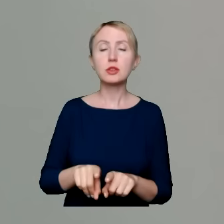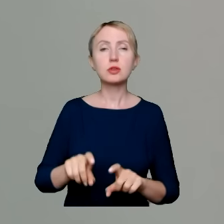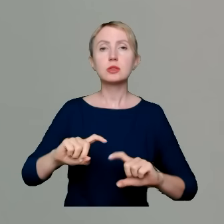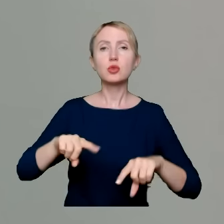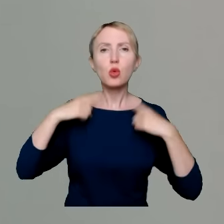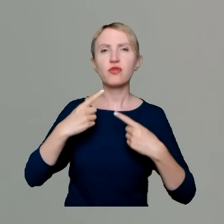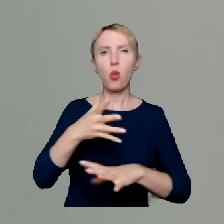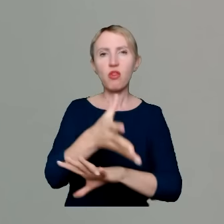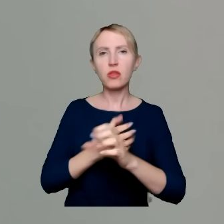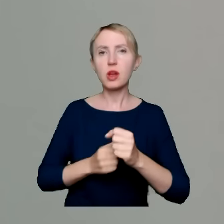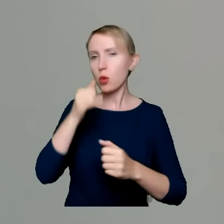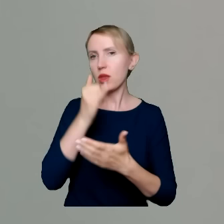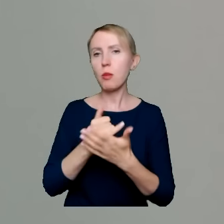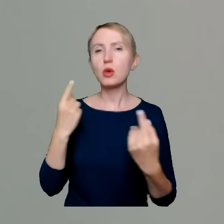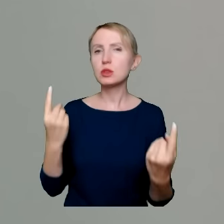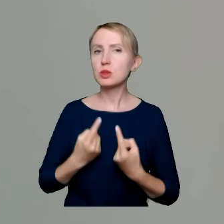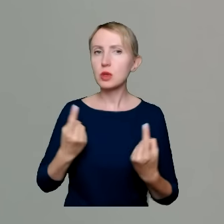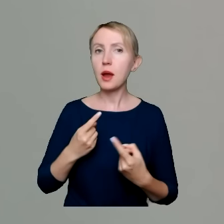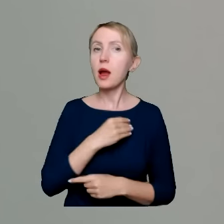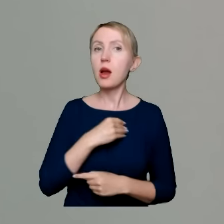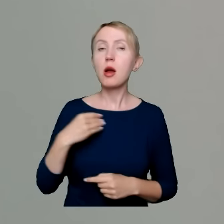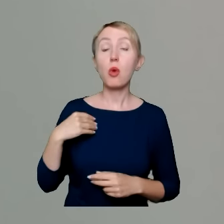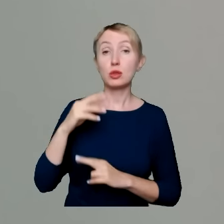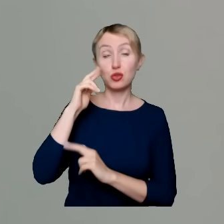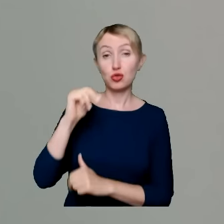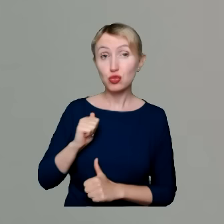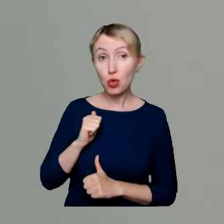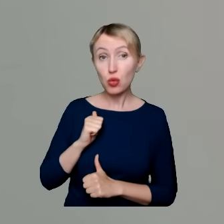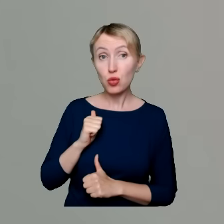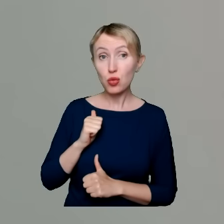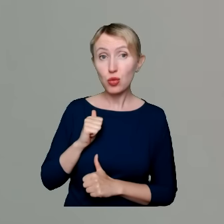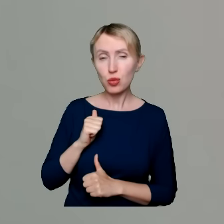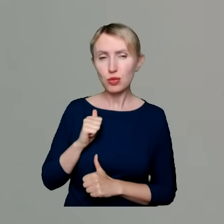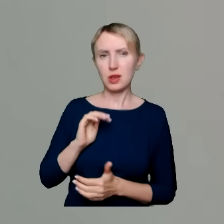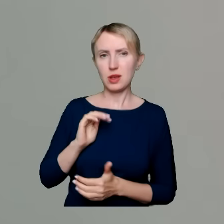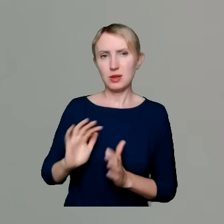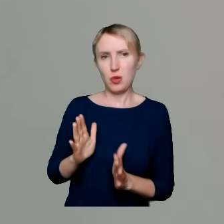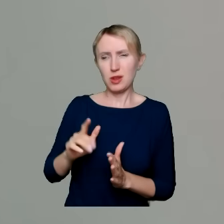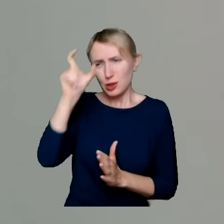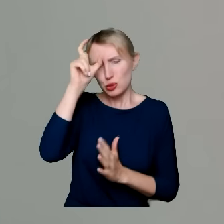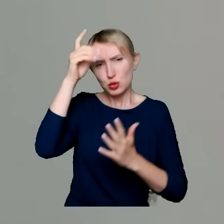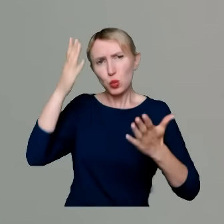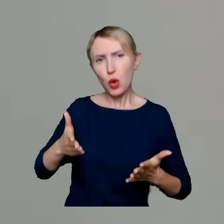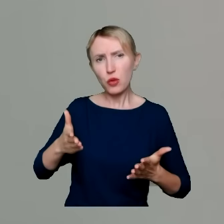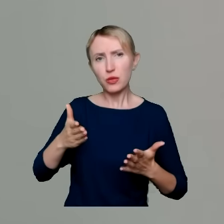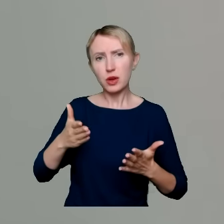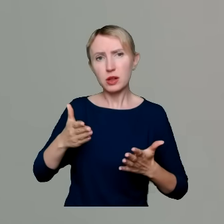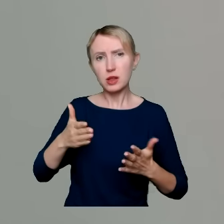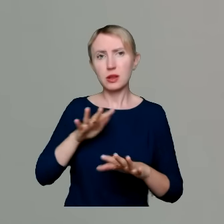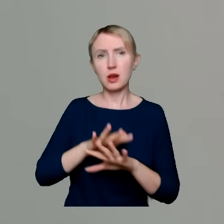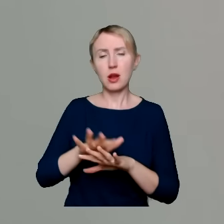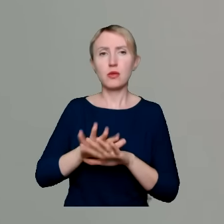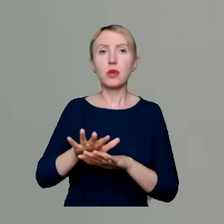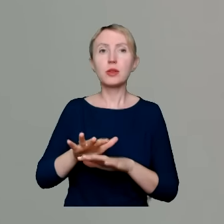być sytuacji, w której polski mundur będzie w taki sposób i przede wszystkim człowiek będzie tak traktowany. Ja oddaję